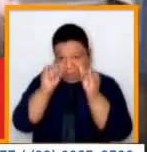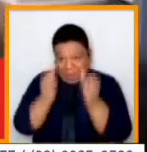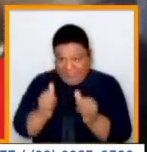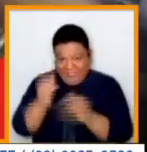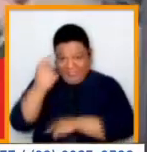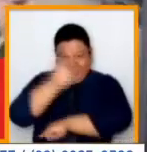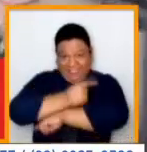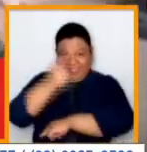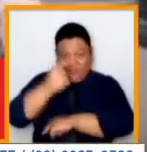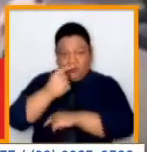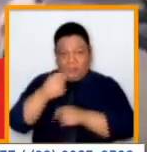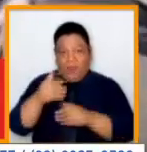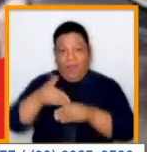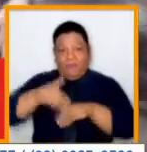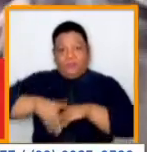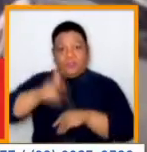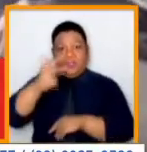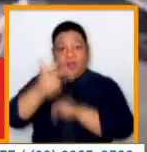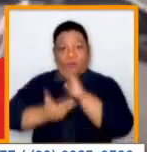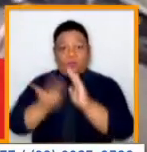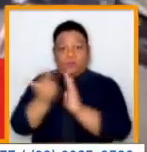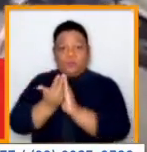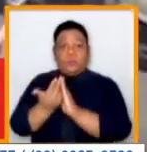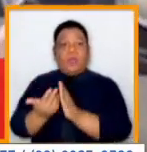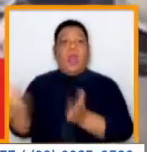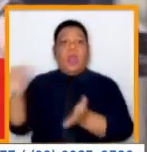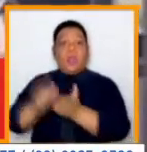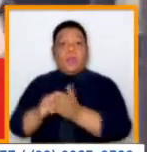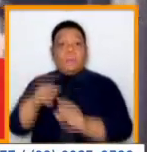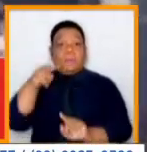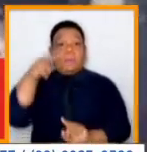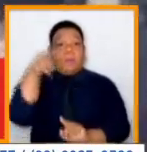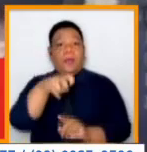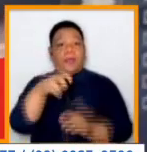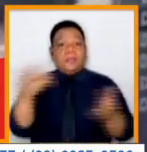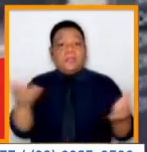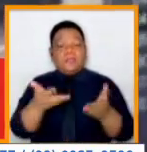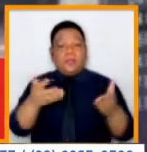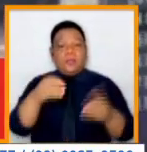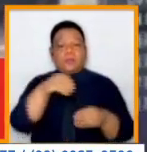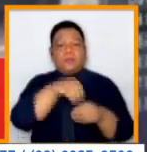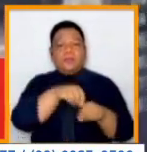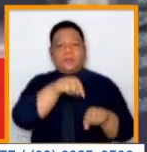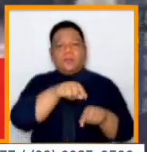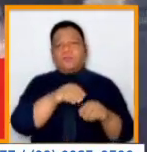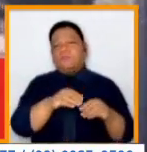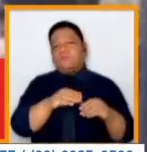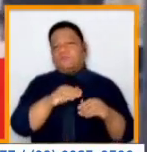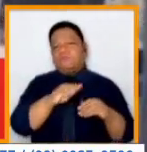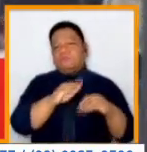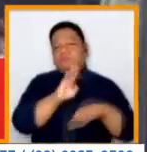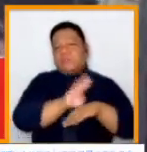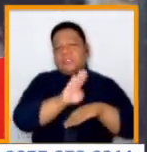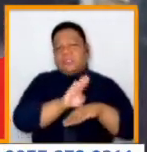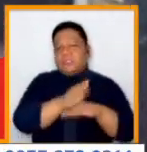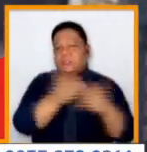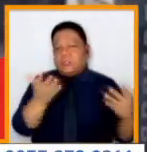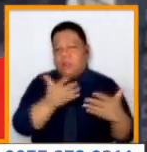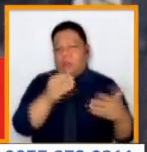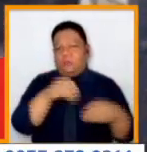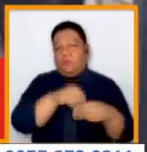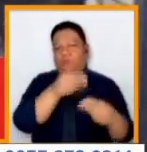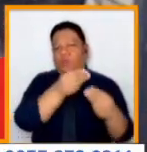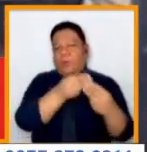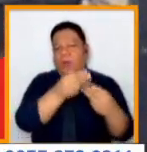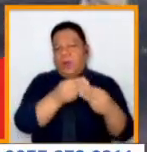pagitan, sunod naman silang nakunan ng CCTV sa parking lot ng isang establishmento sa Muntinlupa City. Pareho ang kanilang mga suot,